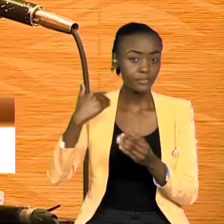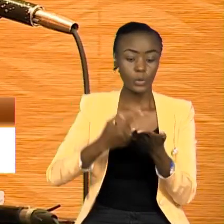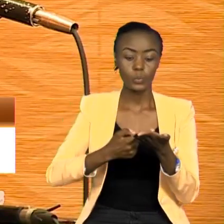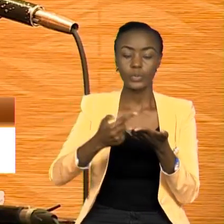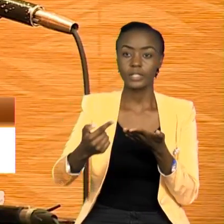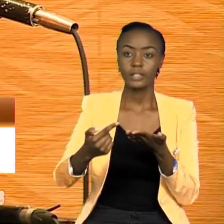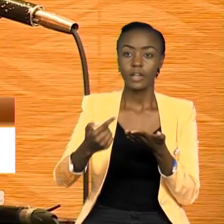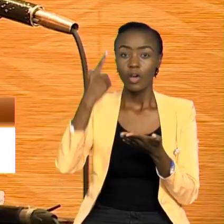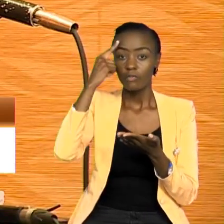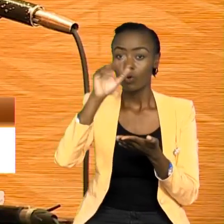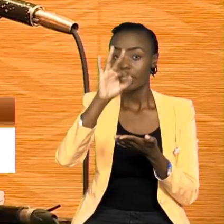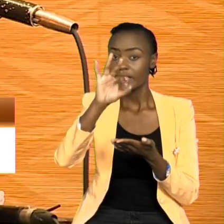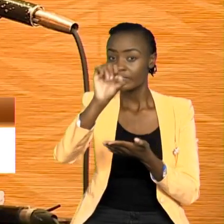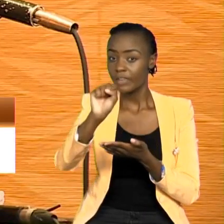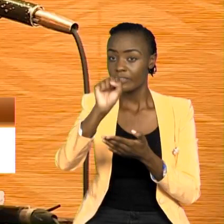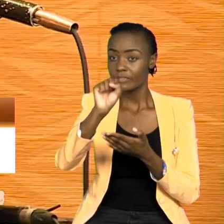for 35 weeks.